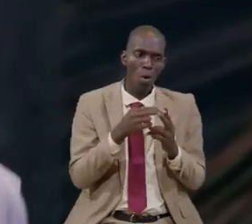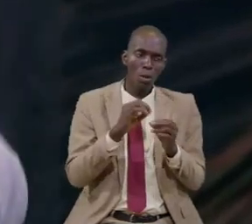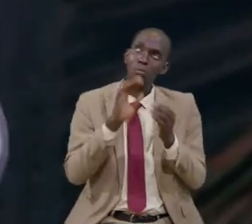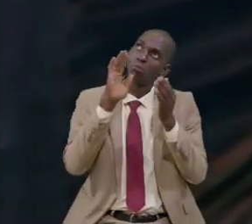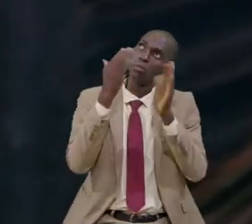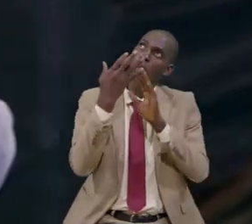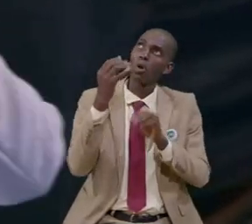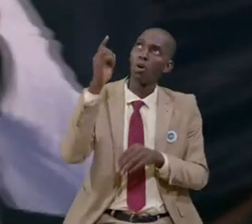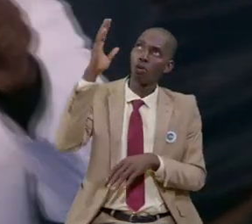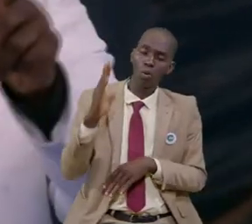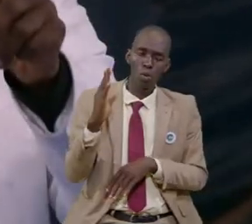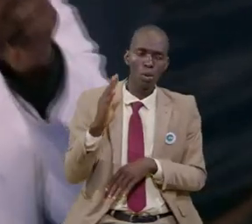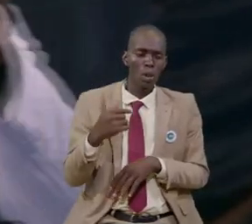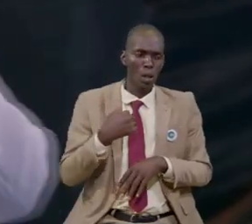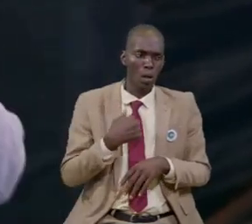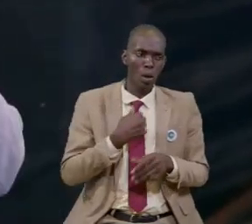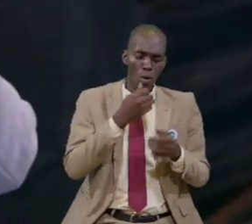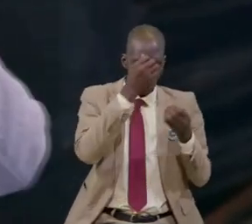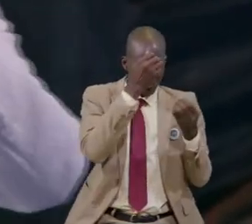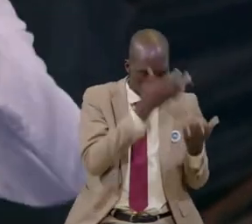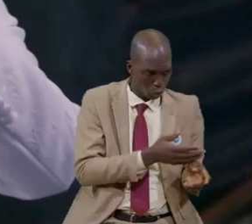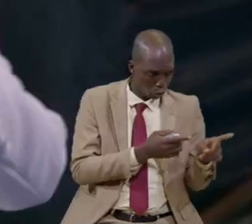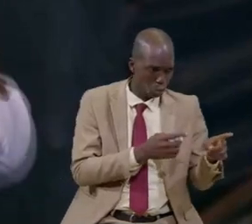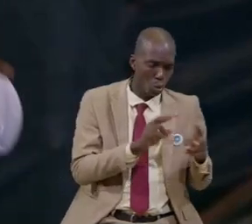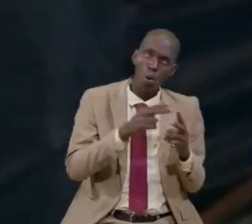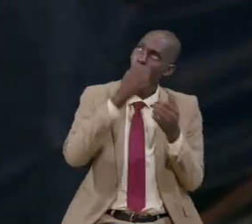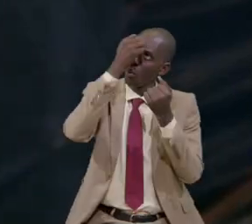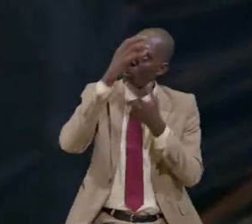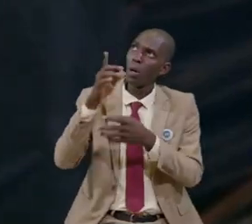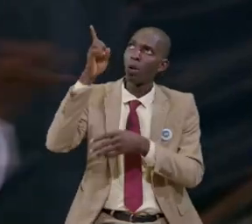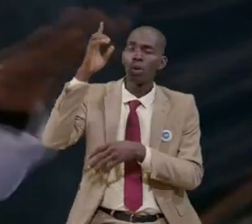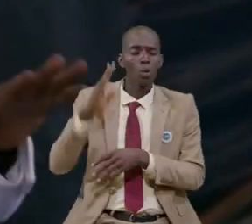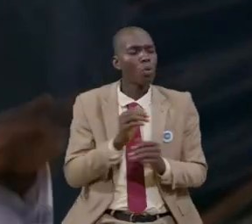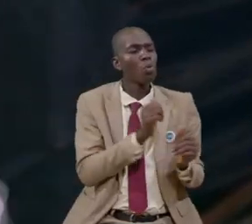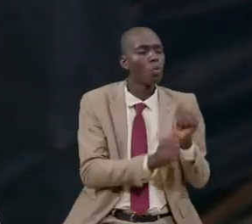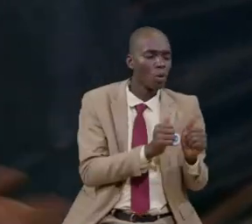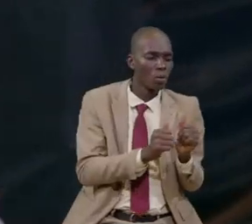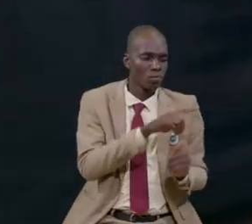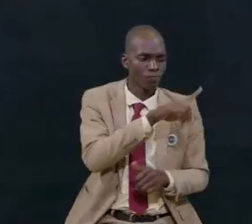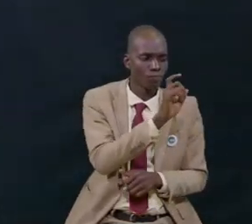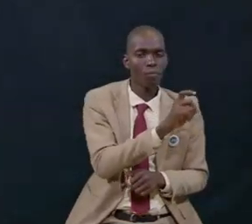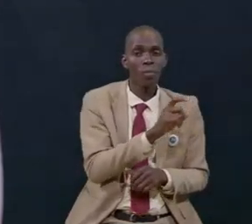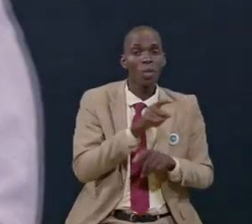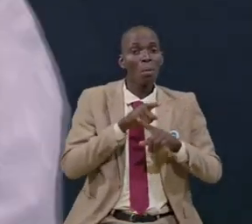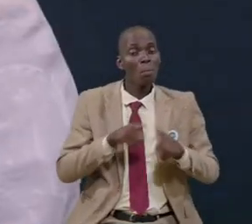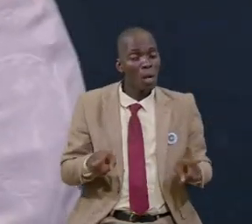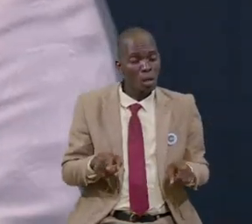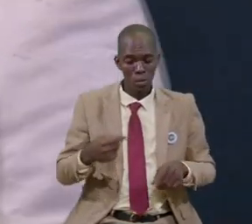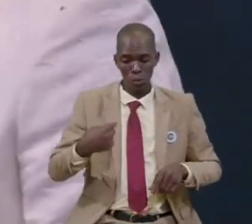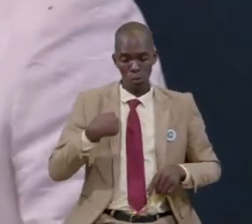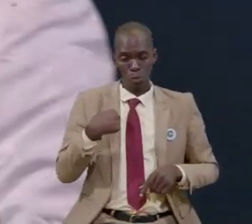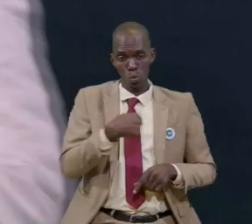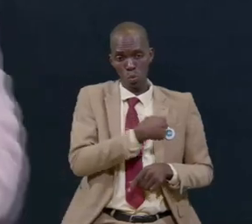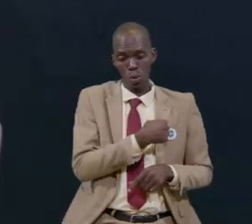obéir au lieu d'obéir à Dieu, que vous-même jugez ça, que nous n'allons pas cesser